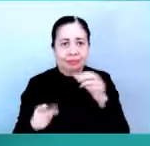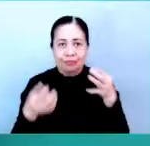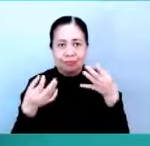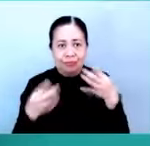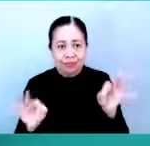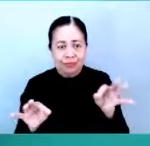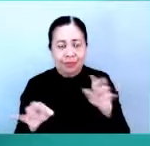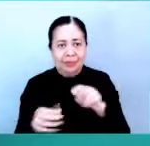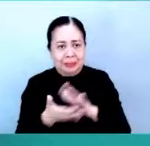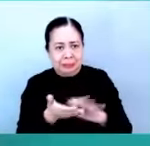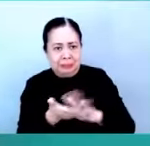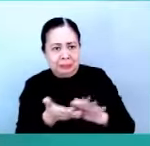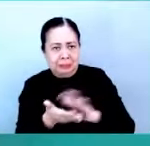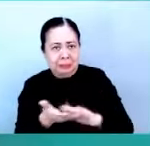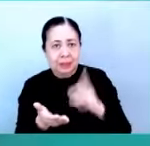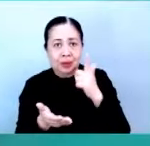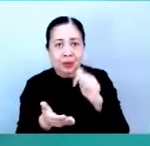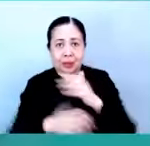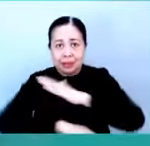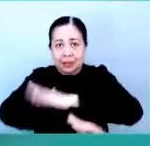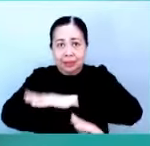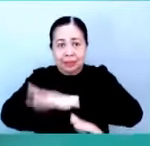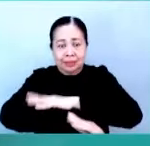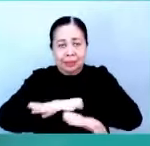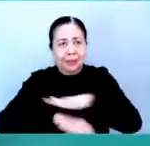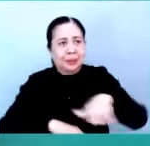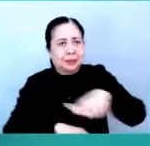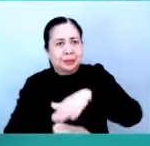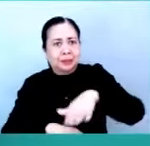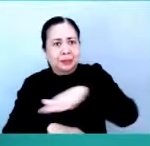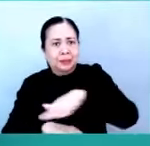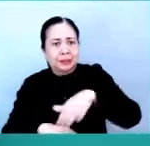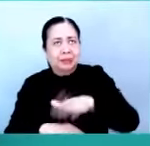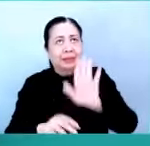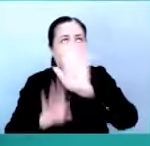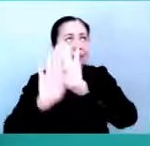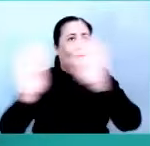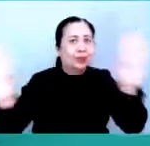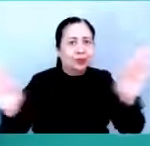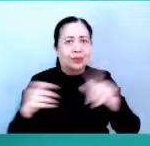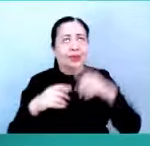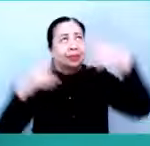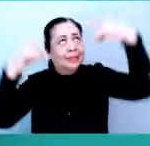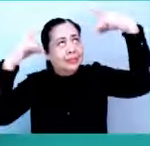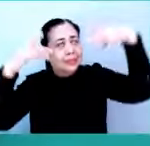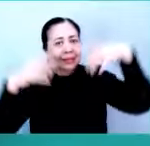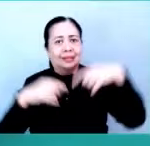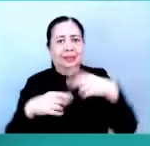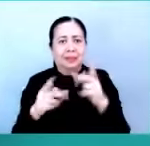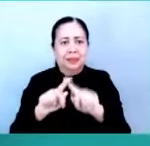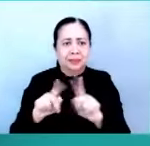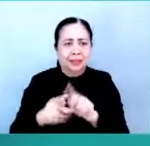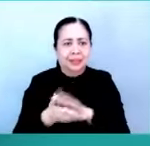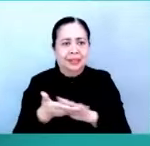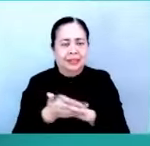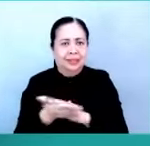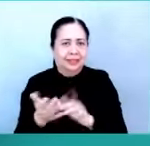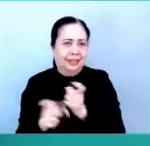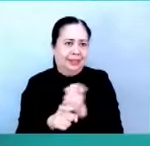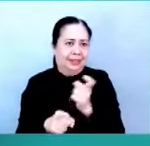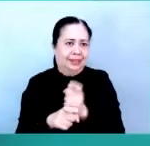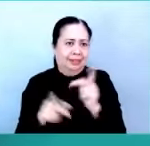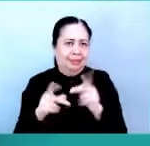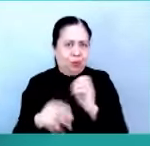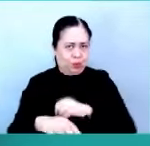kanilang Clay-Go kasi bukod sa table, pinunasan din nila ang pader at ilaw sa kanilang pwesto. Biro tuloy ng netizens,